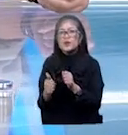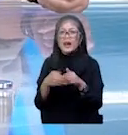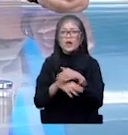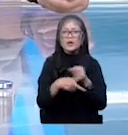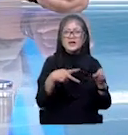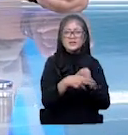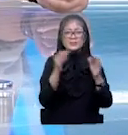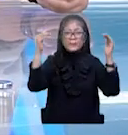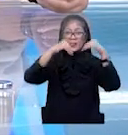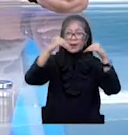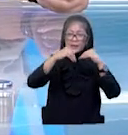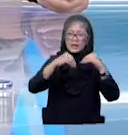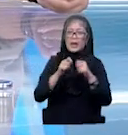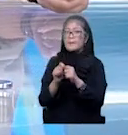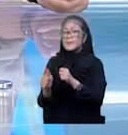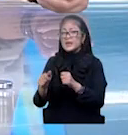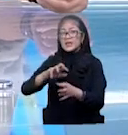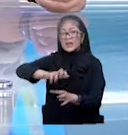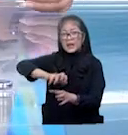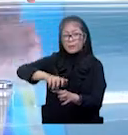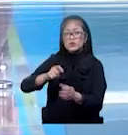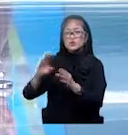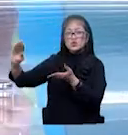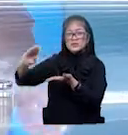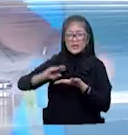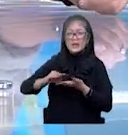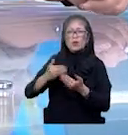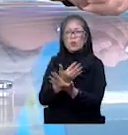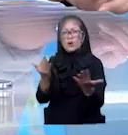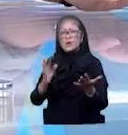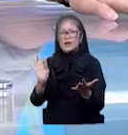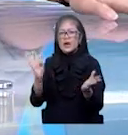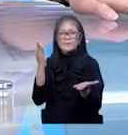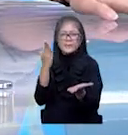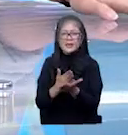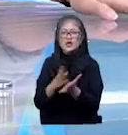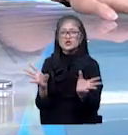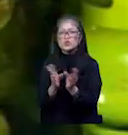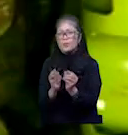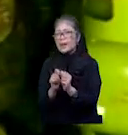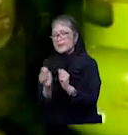resmi Pertamina. Dalam pembelian LPG subsidi, masyarakat tidak dibatasi jumlah pembeliannya.